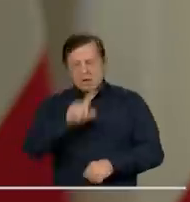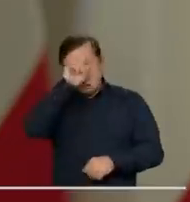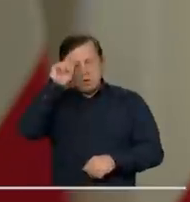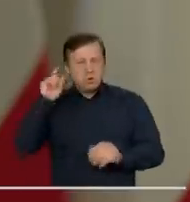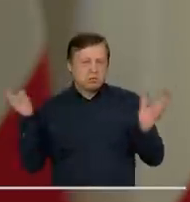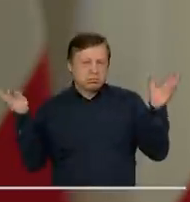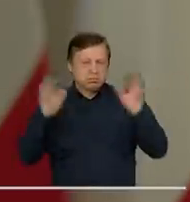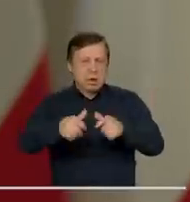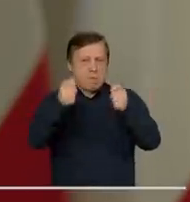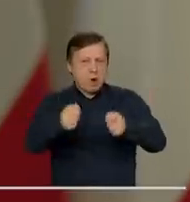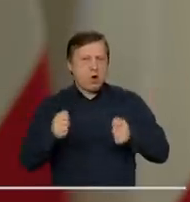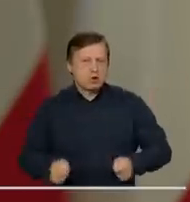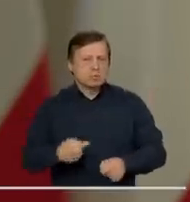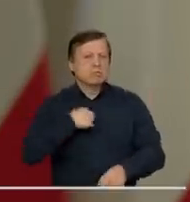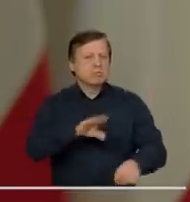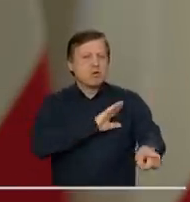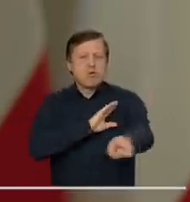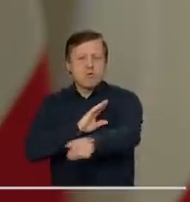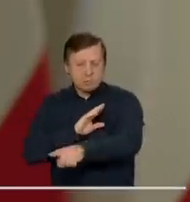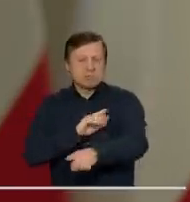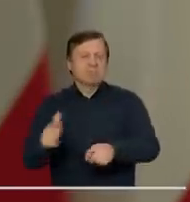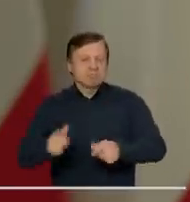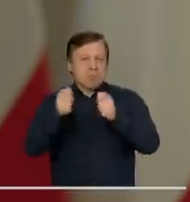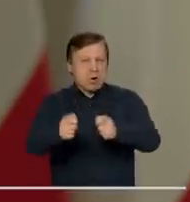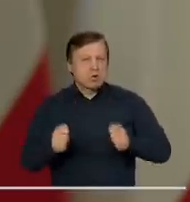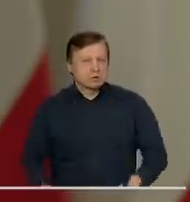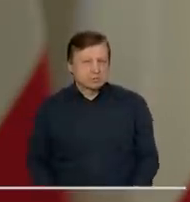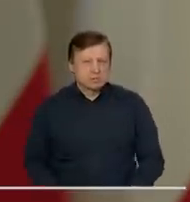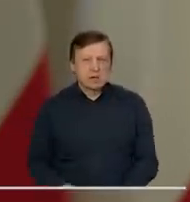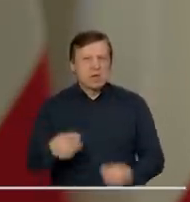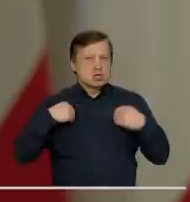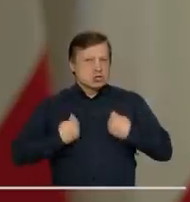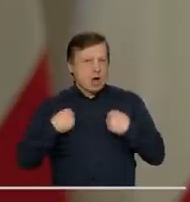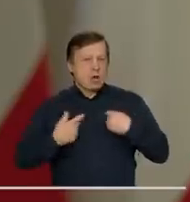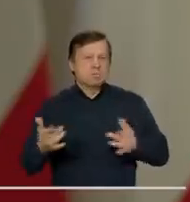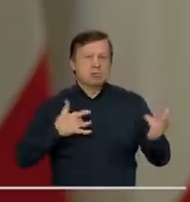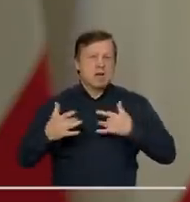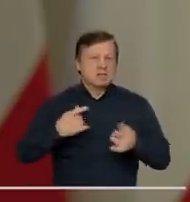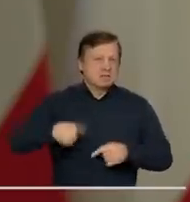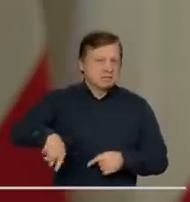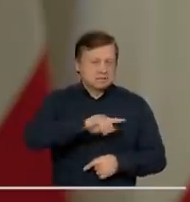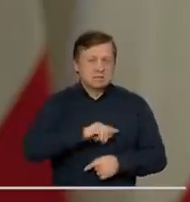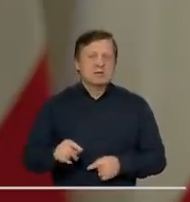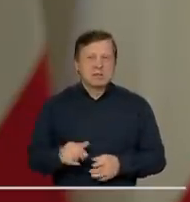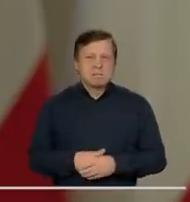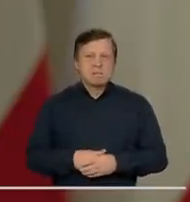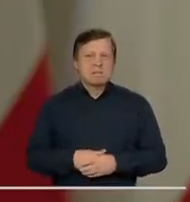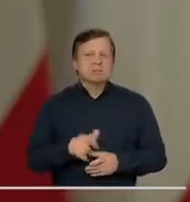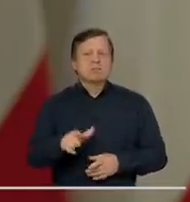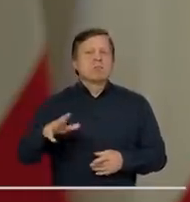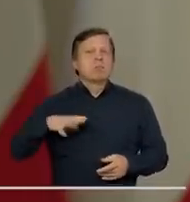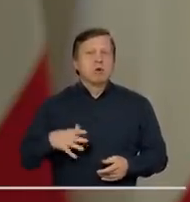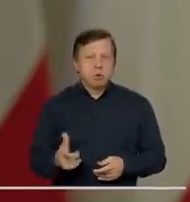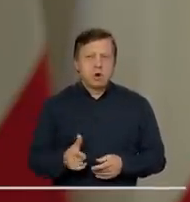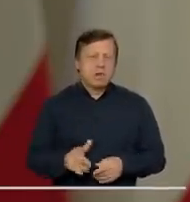uczestniczące w pożegnaniach wszystkich tych, którzy zginęli. Przeżywanie żałoby stało się wtedy naszymi